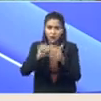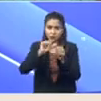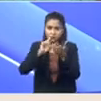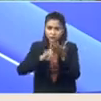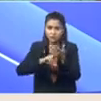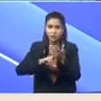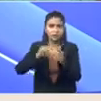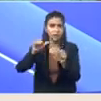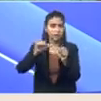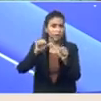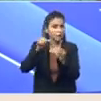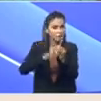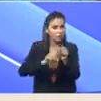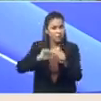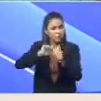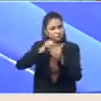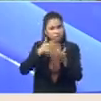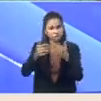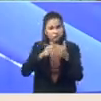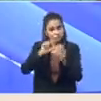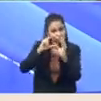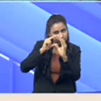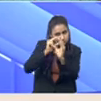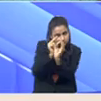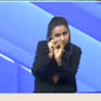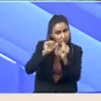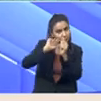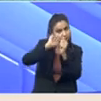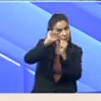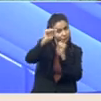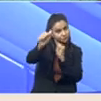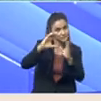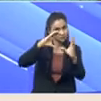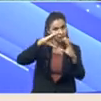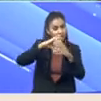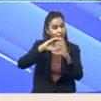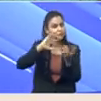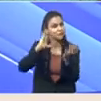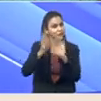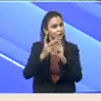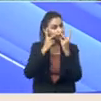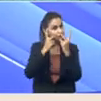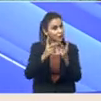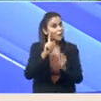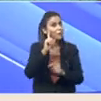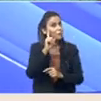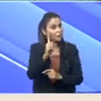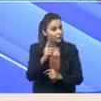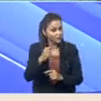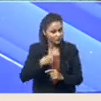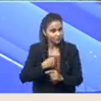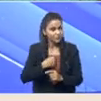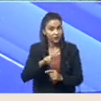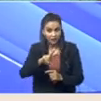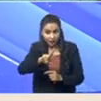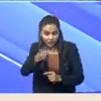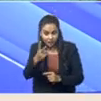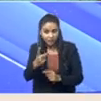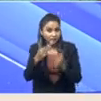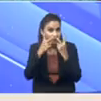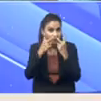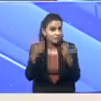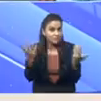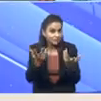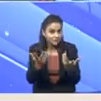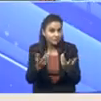टेलीस्कोप भले ही दूर की दुनिया देख रहा हो, लेकिन ये हमें एक चीज और भी दिखा रहा है, और ये